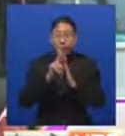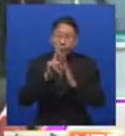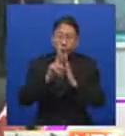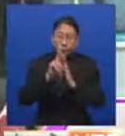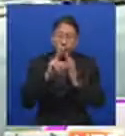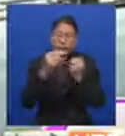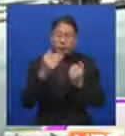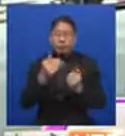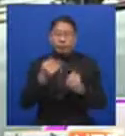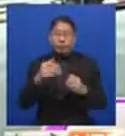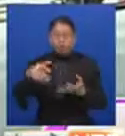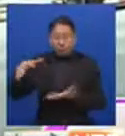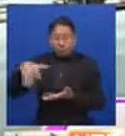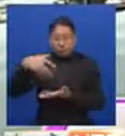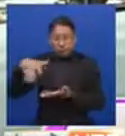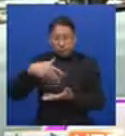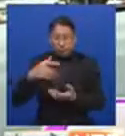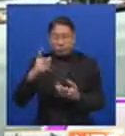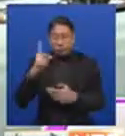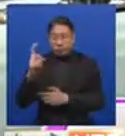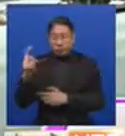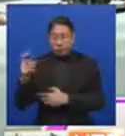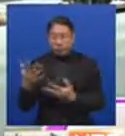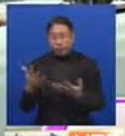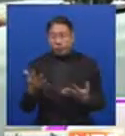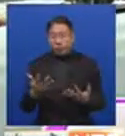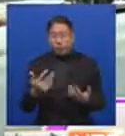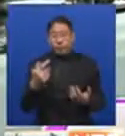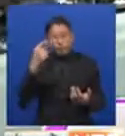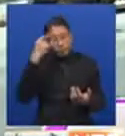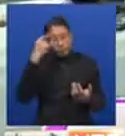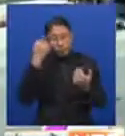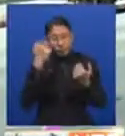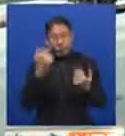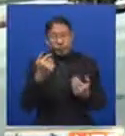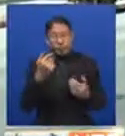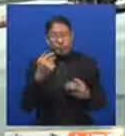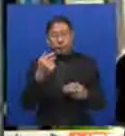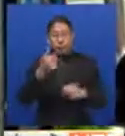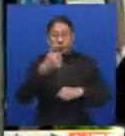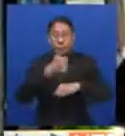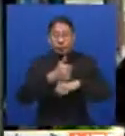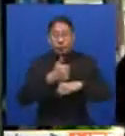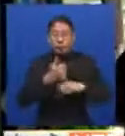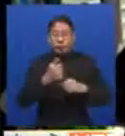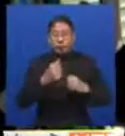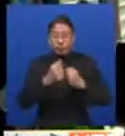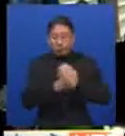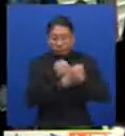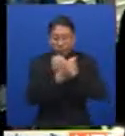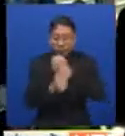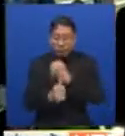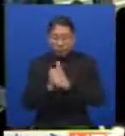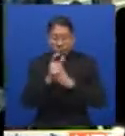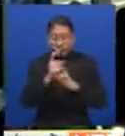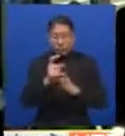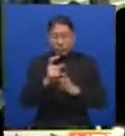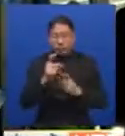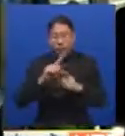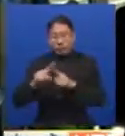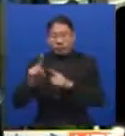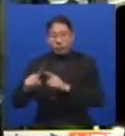แต่ไม่มีรายงานความเสียหายเกิดขึ้นทางด้านของนายสว่างหม่อมดีผู้อำนวยการสำนักป้องกันและบรรเทา